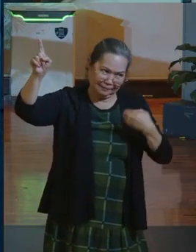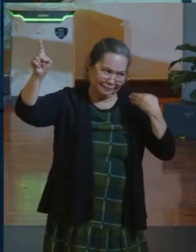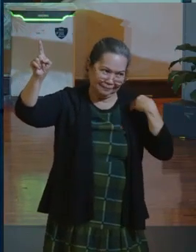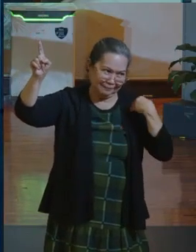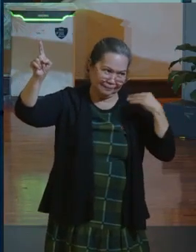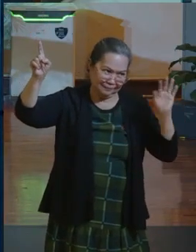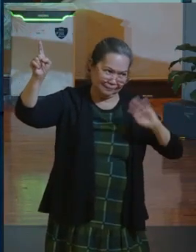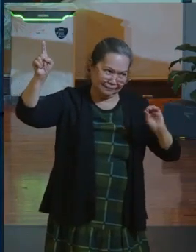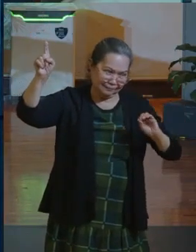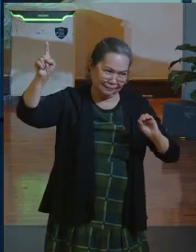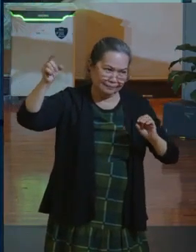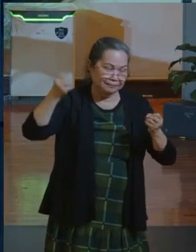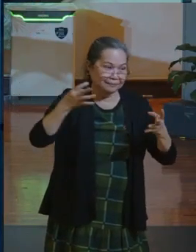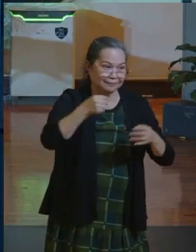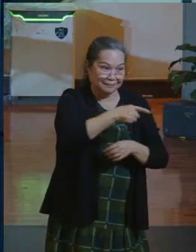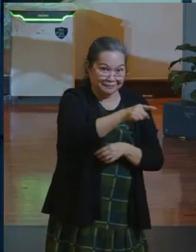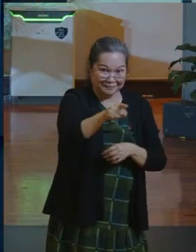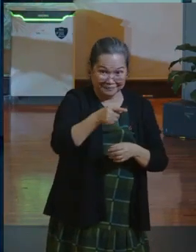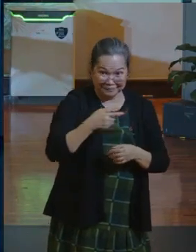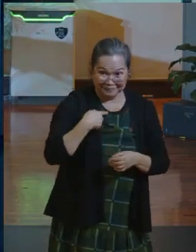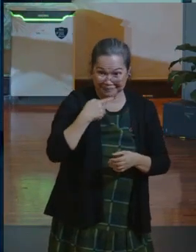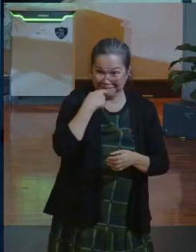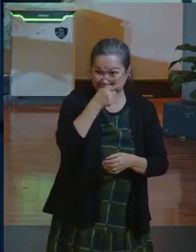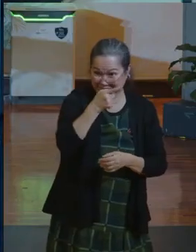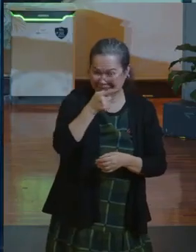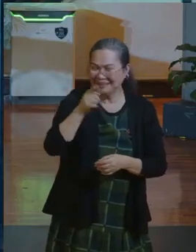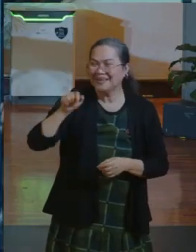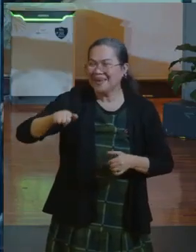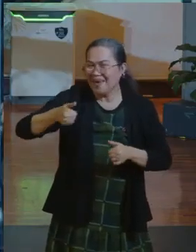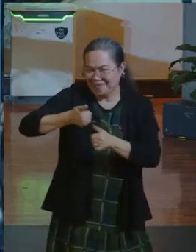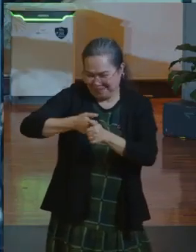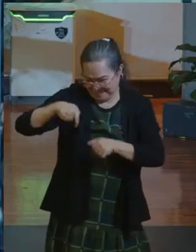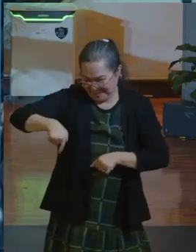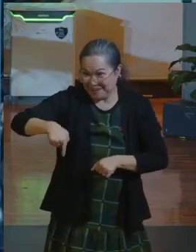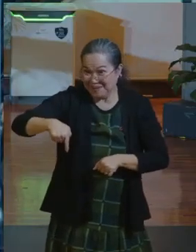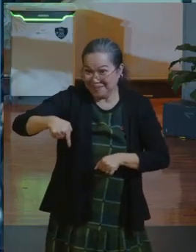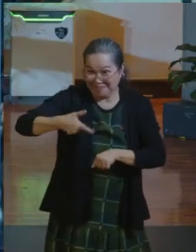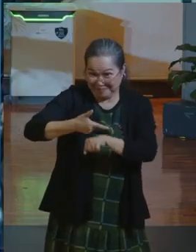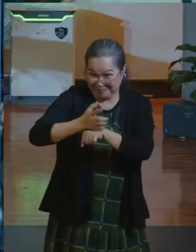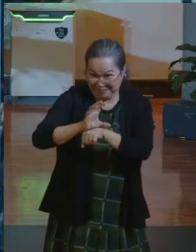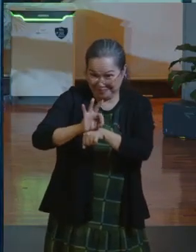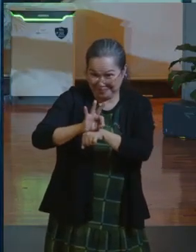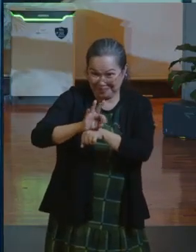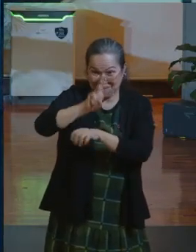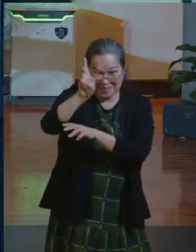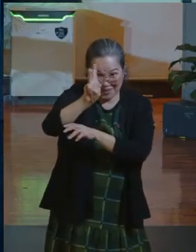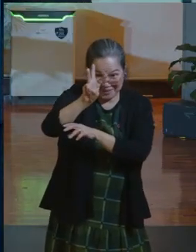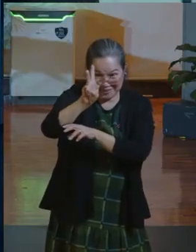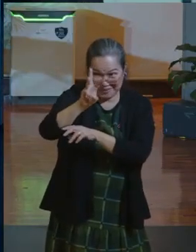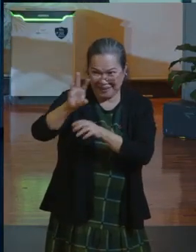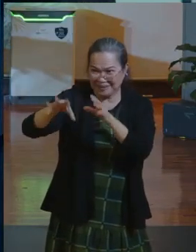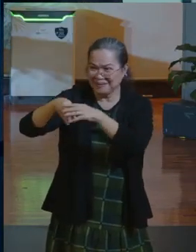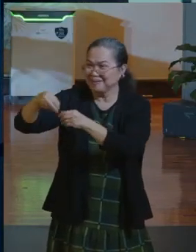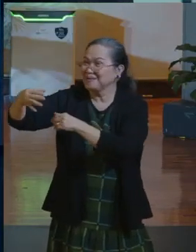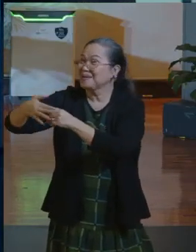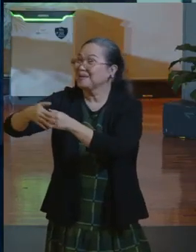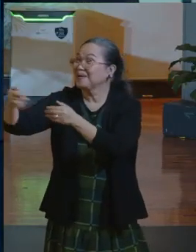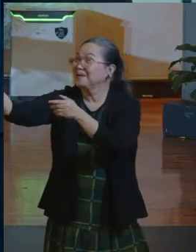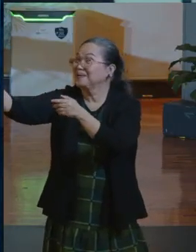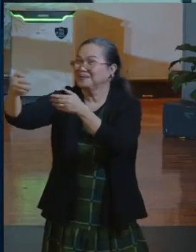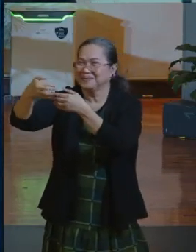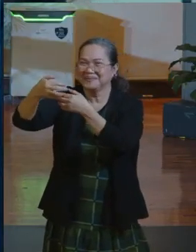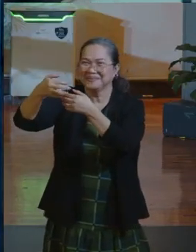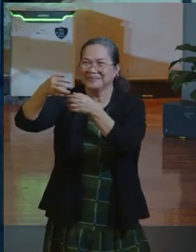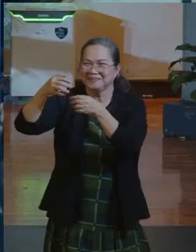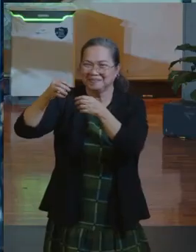Maraming po sa atin ang nagpa-participate every Wednesday night sa ating Ortigas Community Outreach. Giliw na giliw tayo